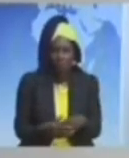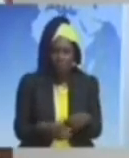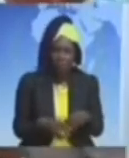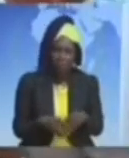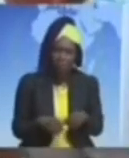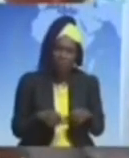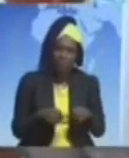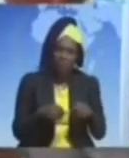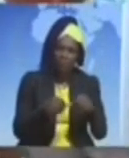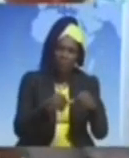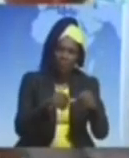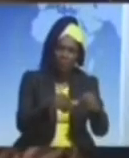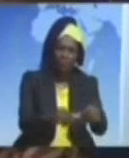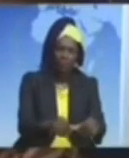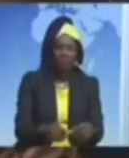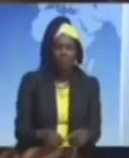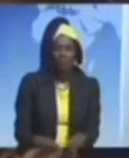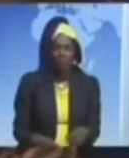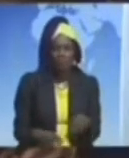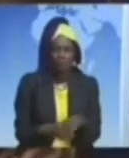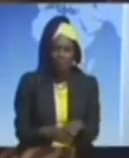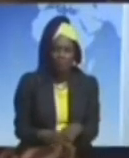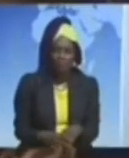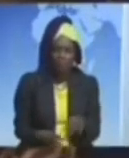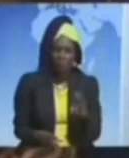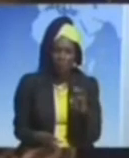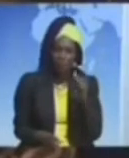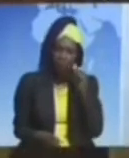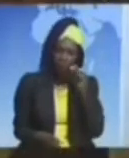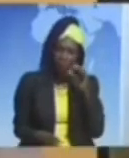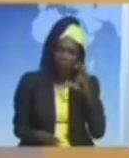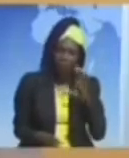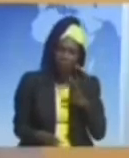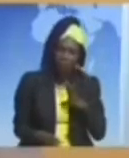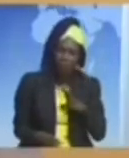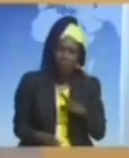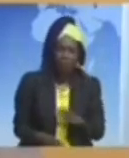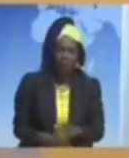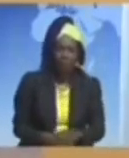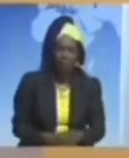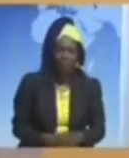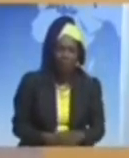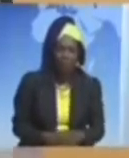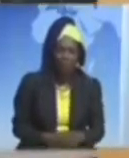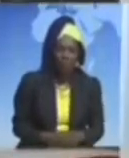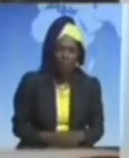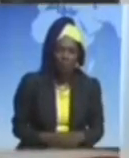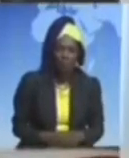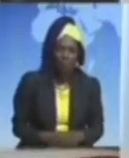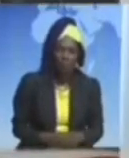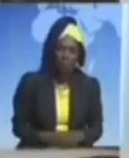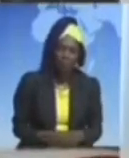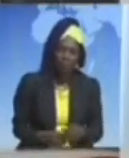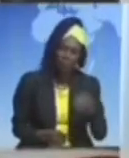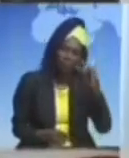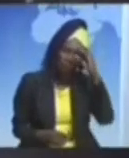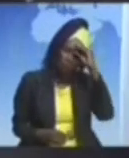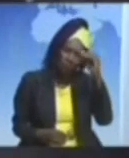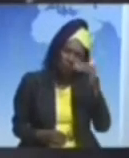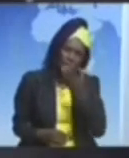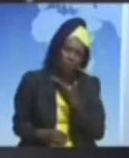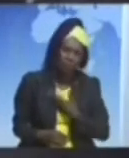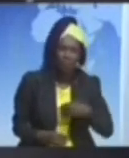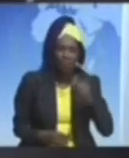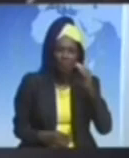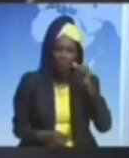Taillé, Chantal Mebale-Ebedang, Françoise Assegon-Obam et Irène Linzonzo. Des hommes et des femmes bien connus du